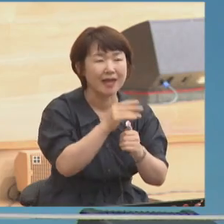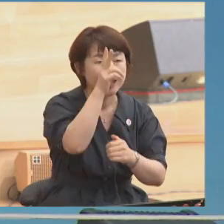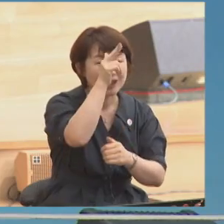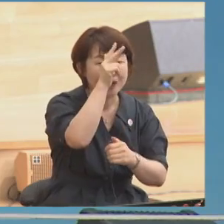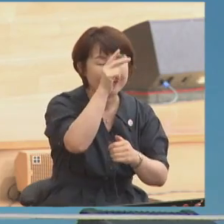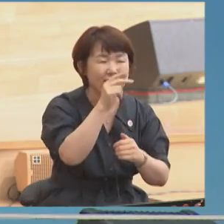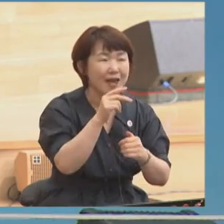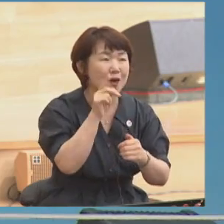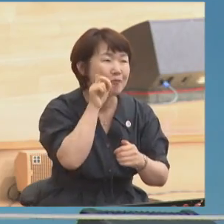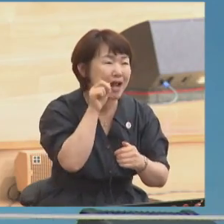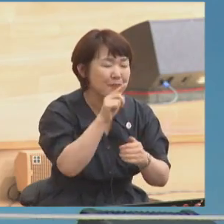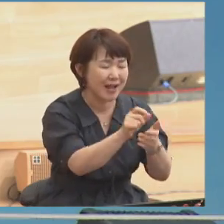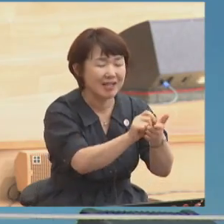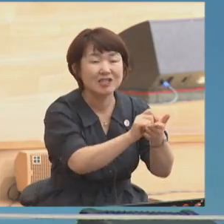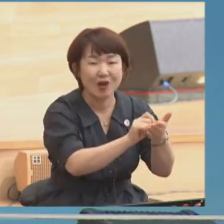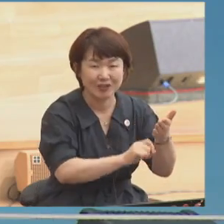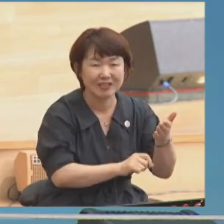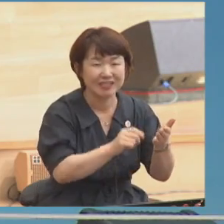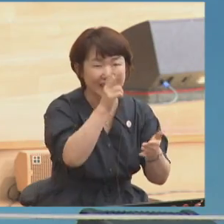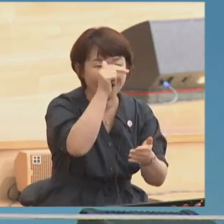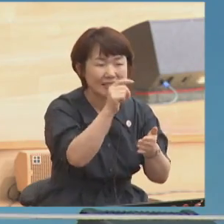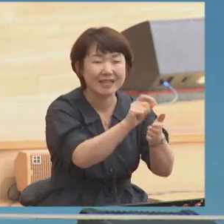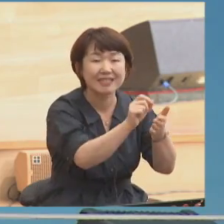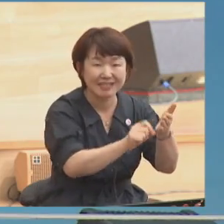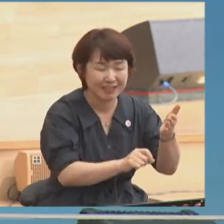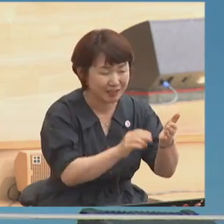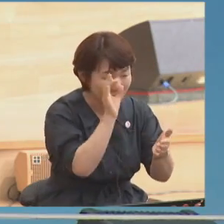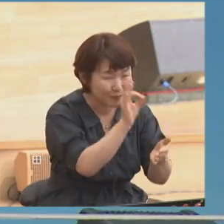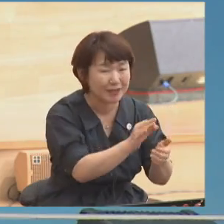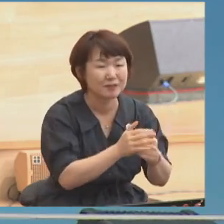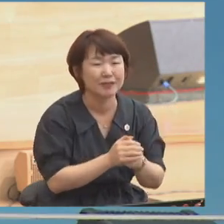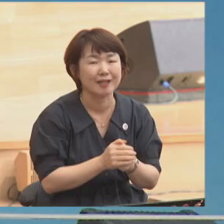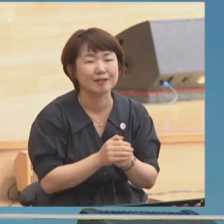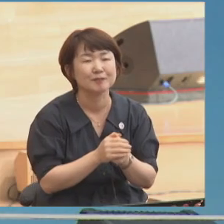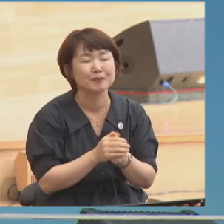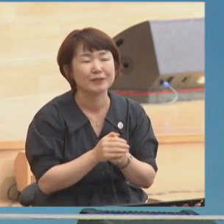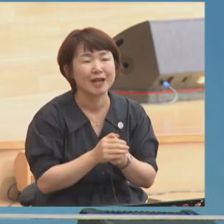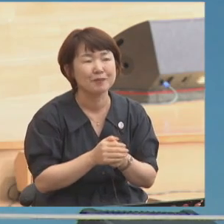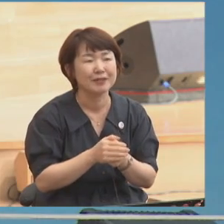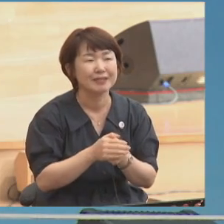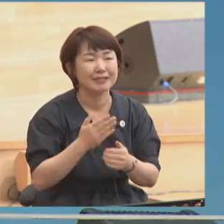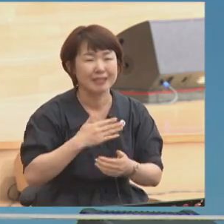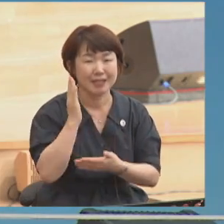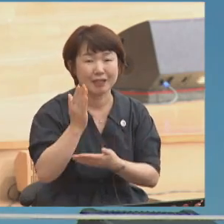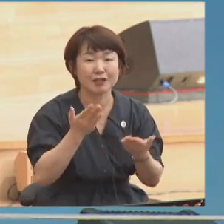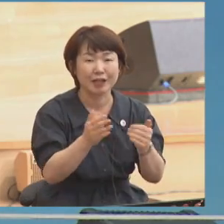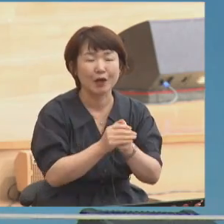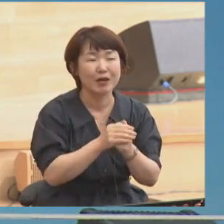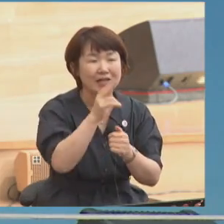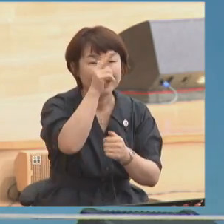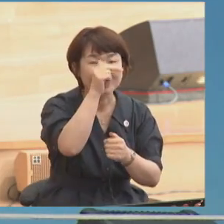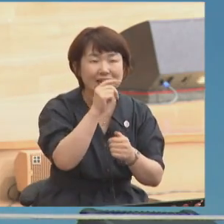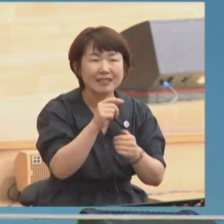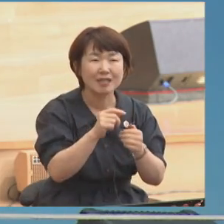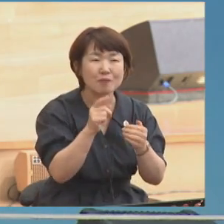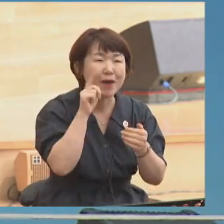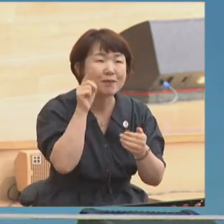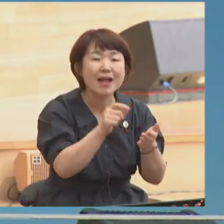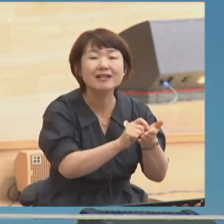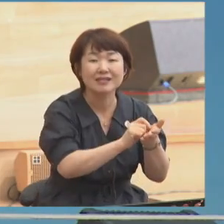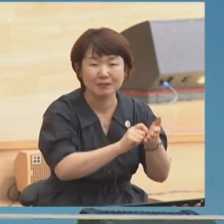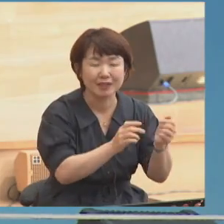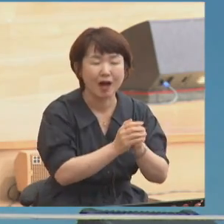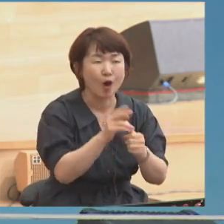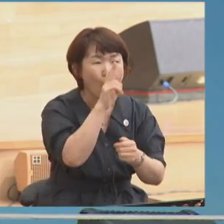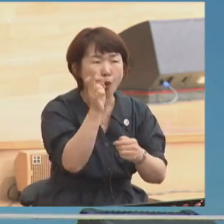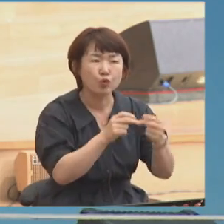접수된 사건 기록들을 제가 한번 소개할 텐데 한번 들어보세요. 실제로 경찰 일제입니다. 오후